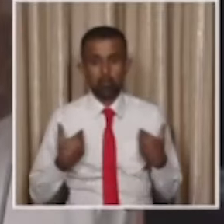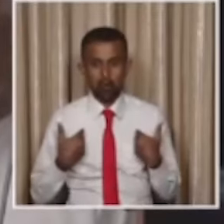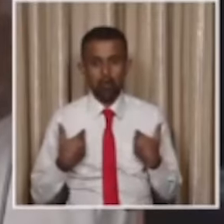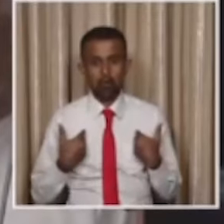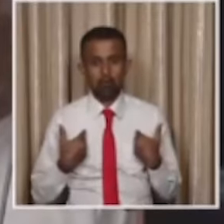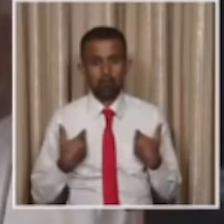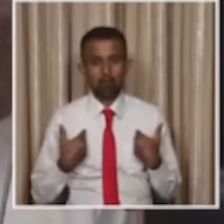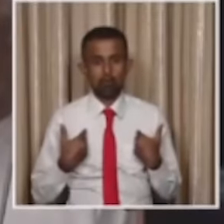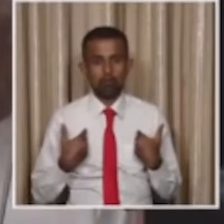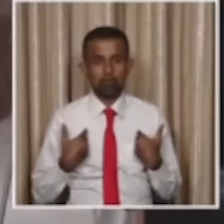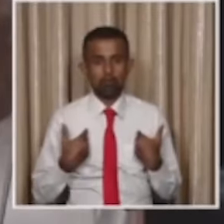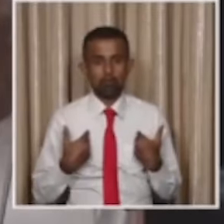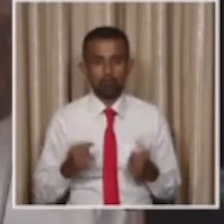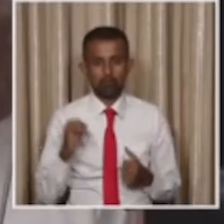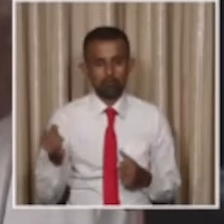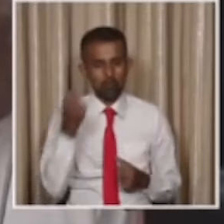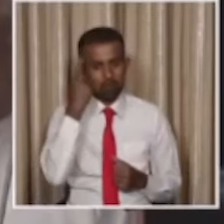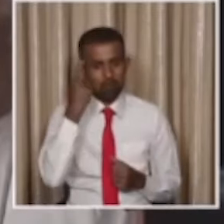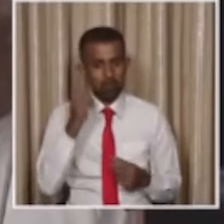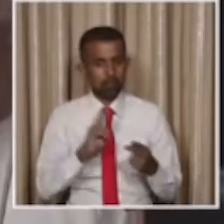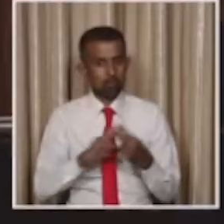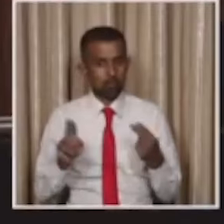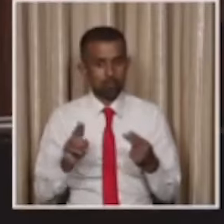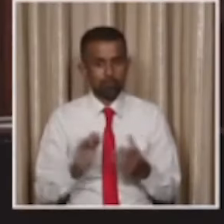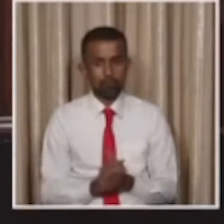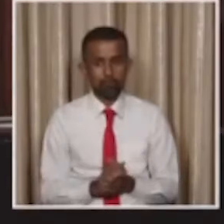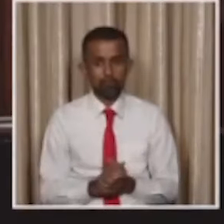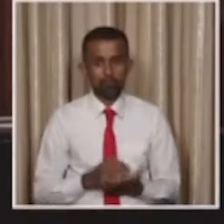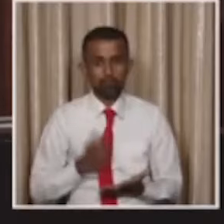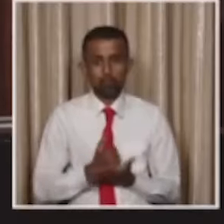කරුණාකර මේ අන්තවාදයේ ඉන්නවා කියලා මම කියන්නේ. තිපිලේකනාදී පිළිගැනීම සභානායකතුමා.